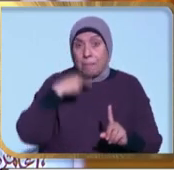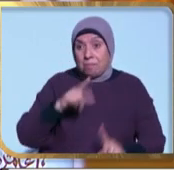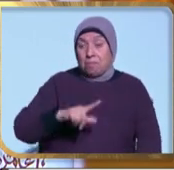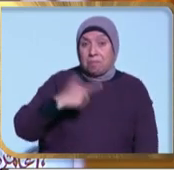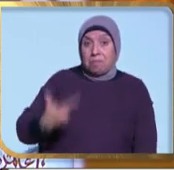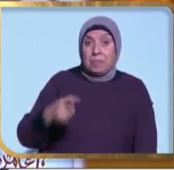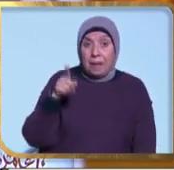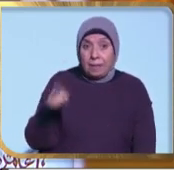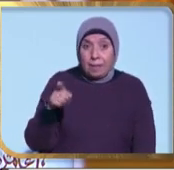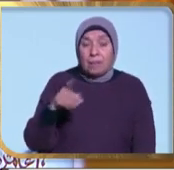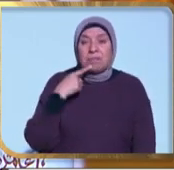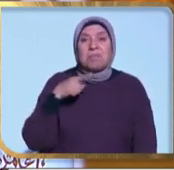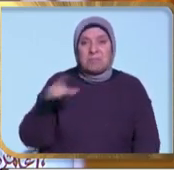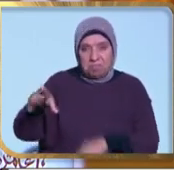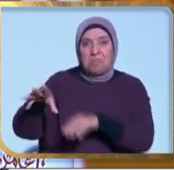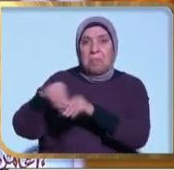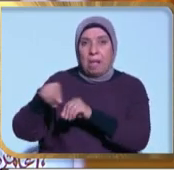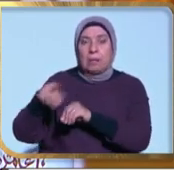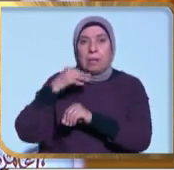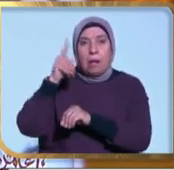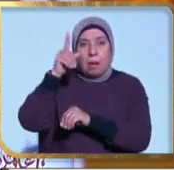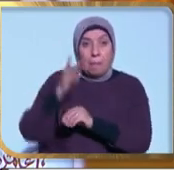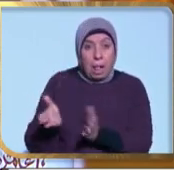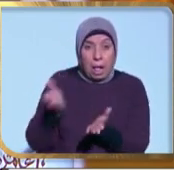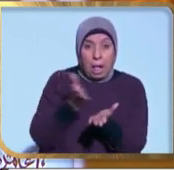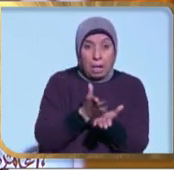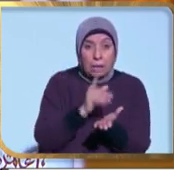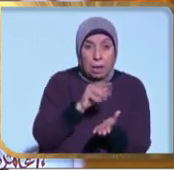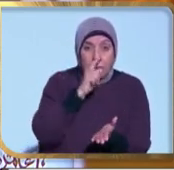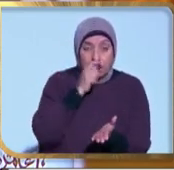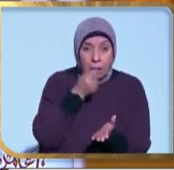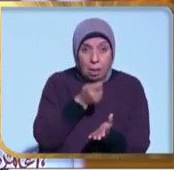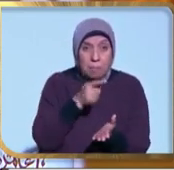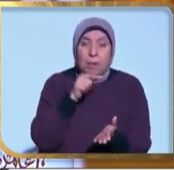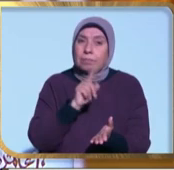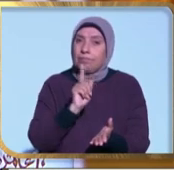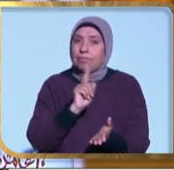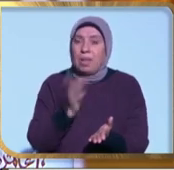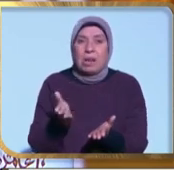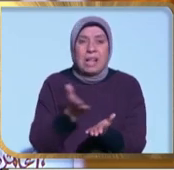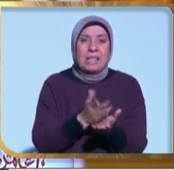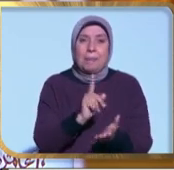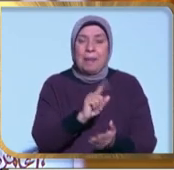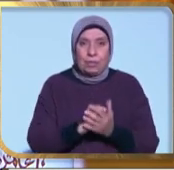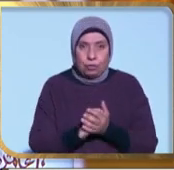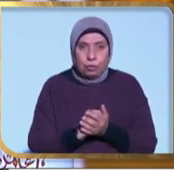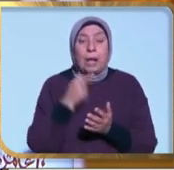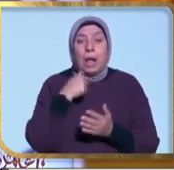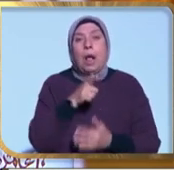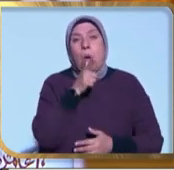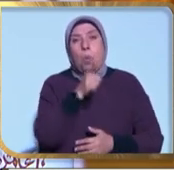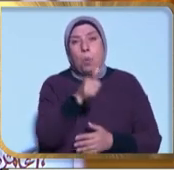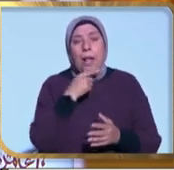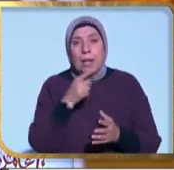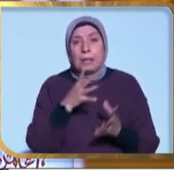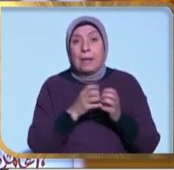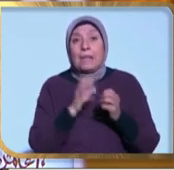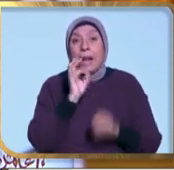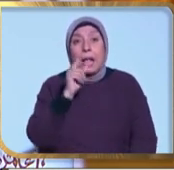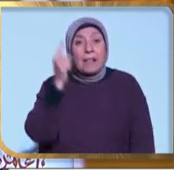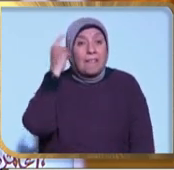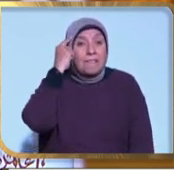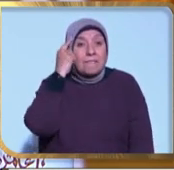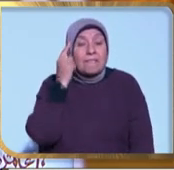لا يهدي القوم الظالمين عشان نفهم الايه الكريمه دي فهم صحيح لابد ان احنا نفهمها في